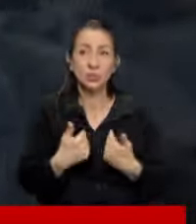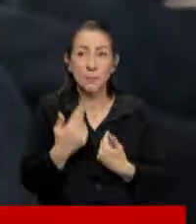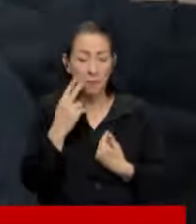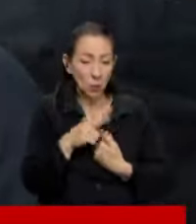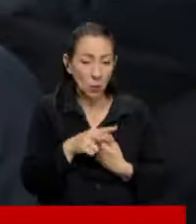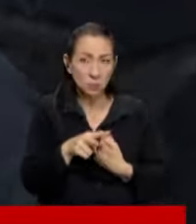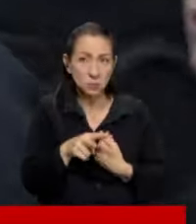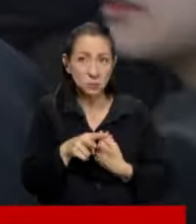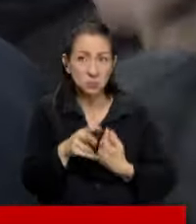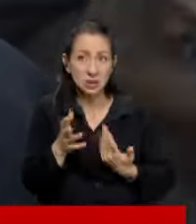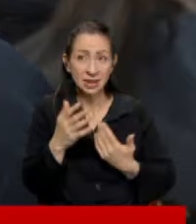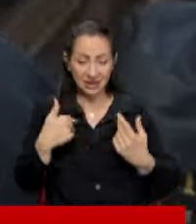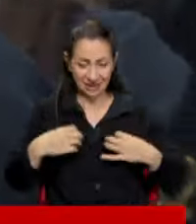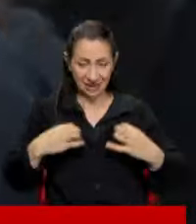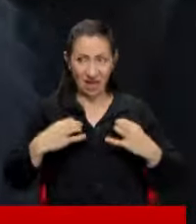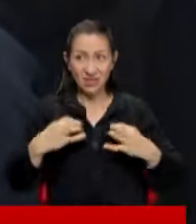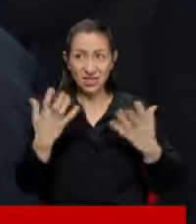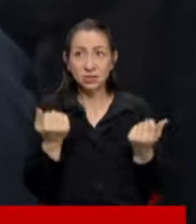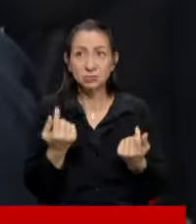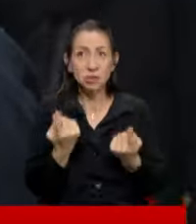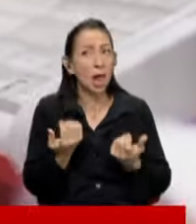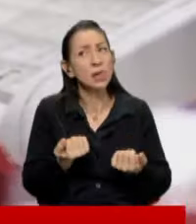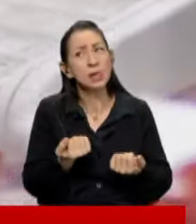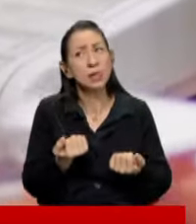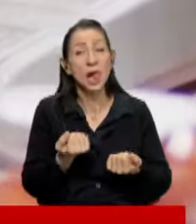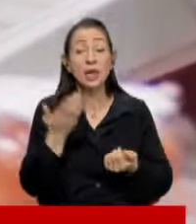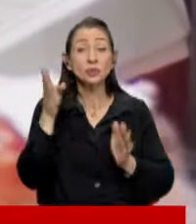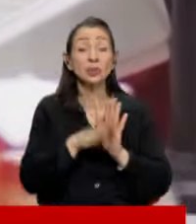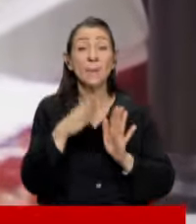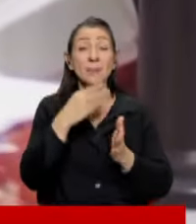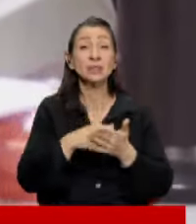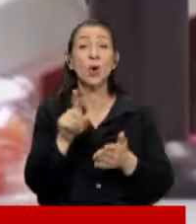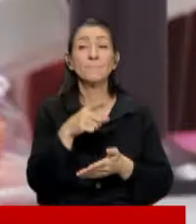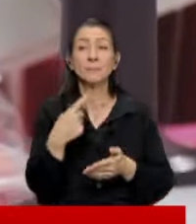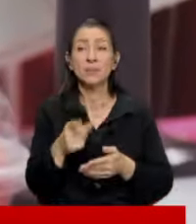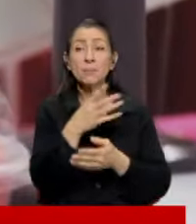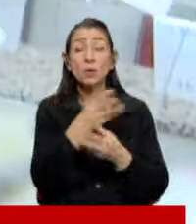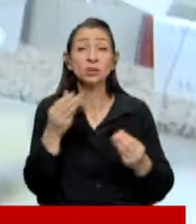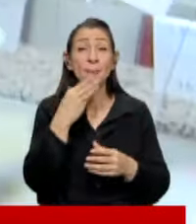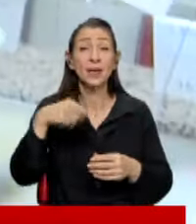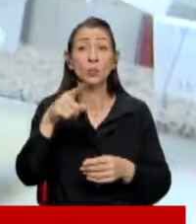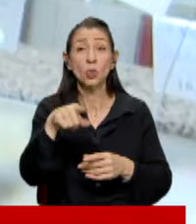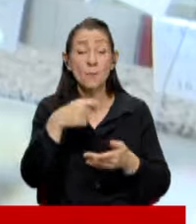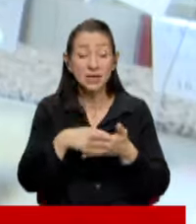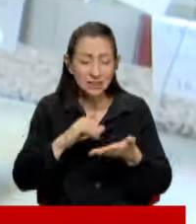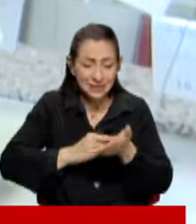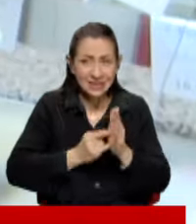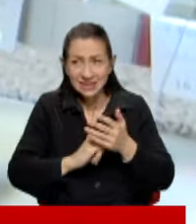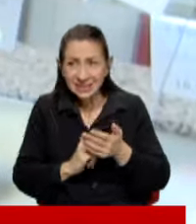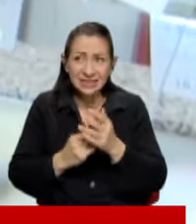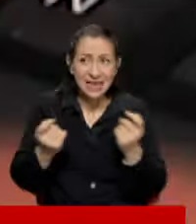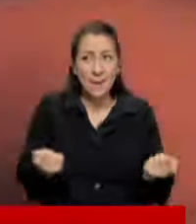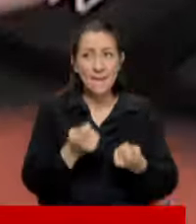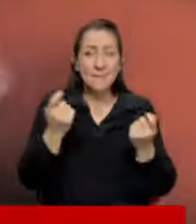Bakıyorum şu anda mesela üstüme kıyafet alacağım bir şey alamıyorum en düşük emekli maaşı 10.000 L milyonlarca emekli bu ücrette geçim mücadelesi